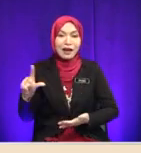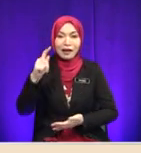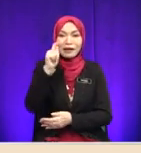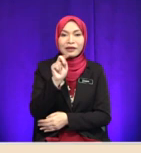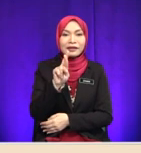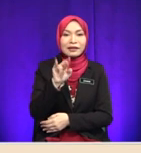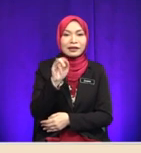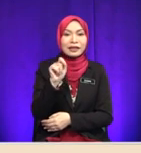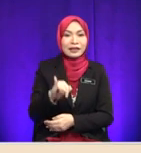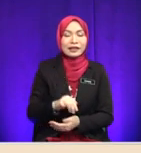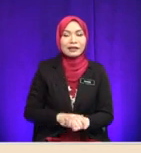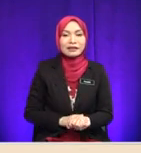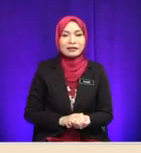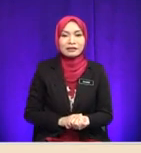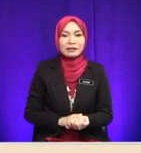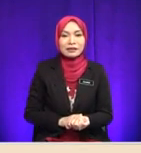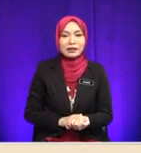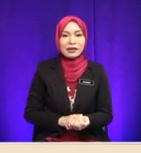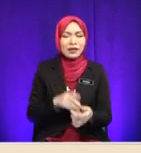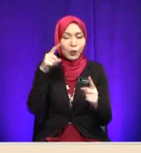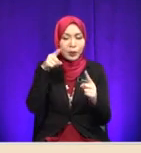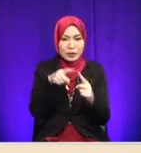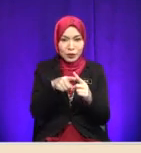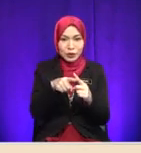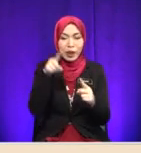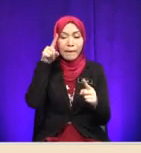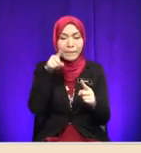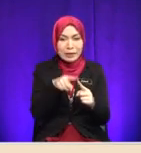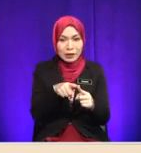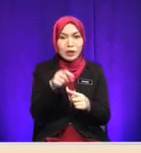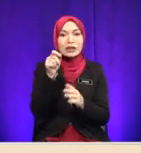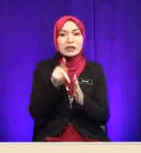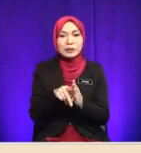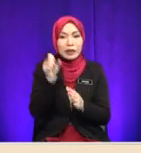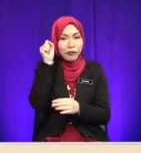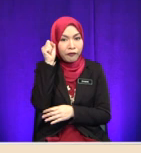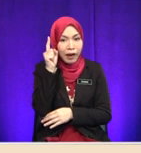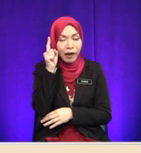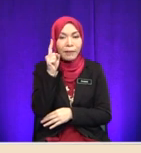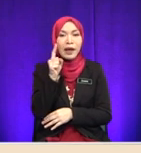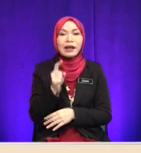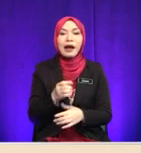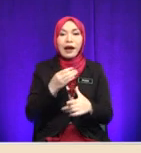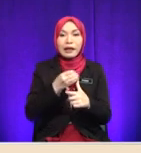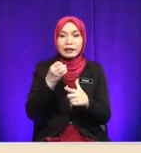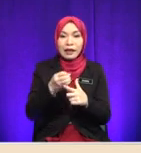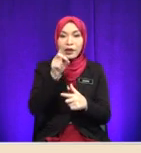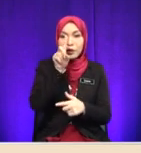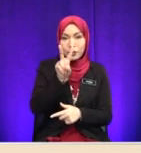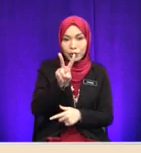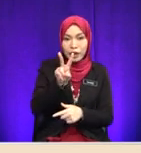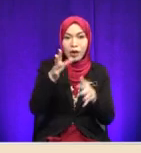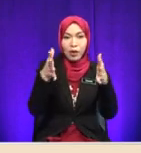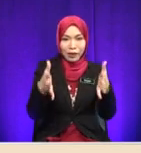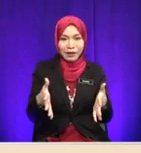persetujuan secara formal antara dua pihak atau lebih. Ataupun treaty ini lebih dikenali ataupun definisinya